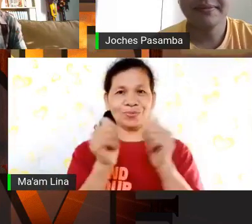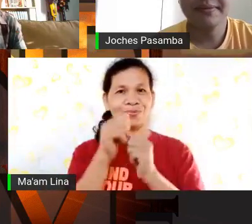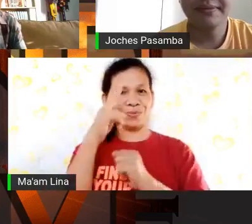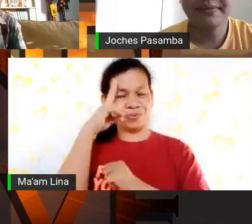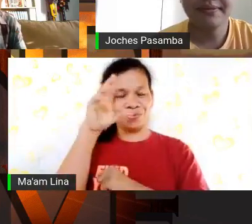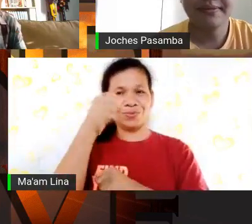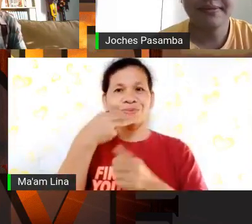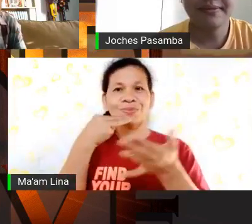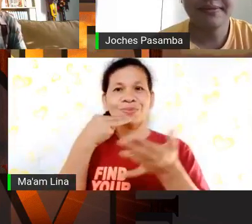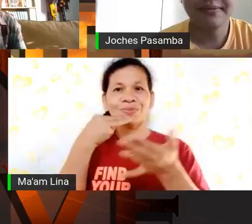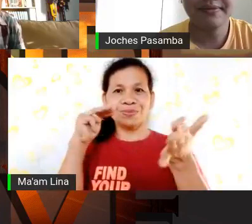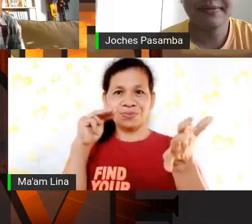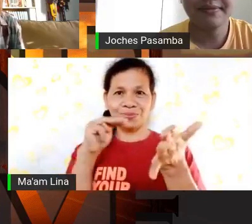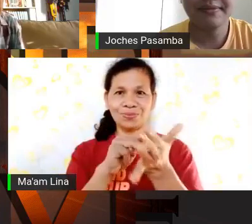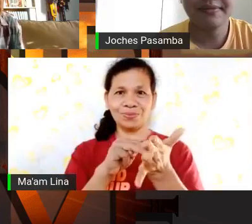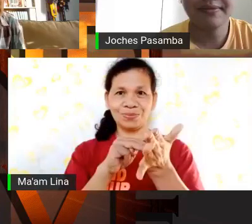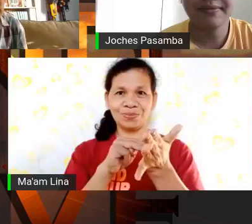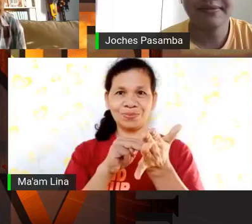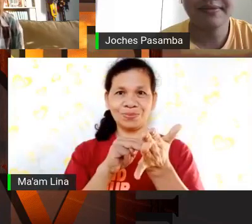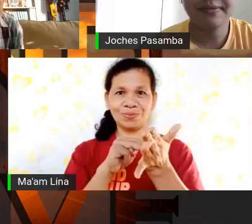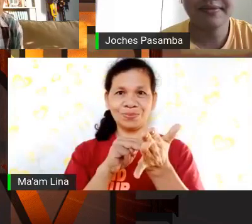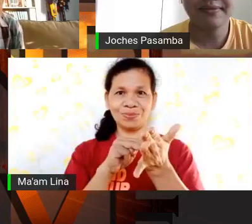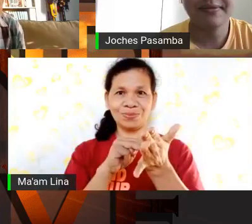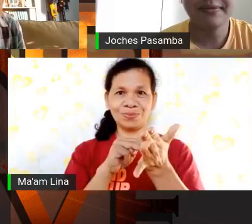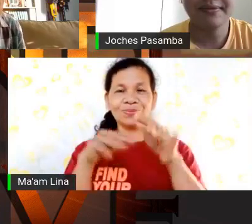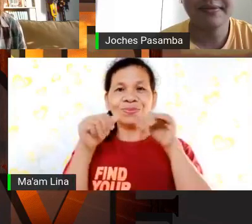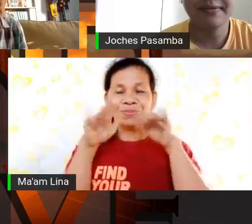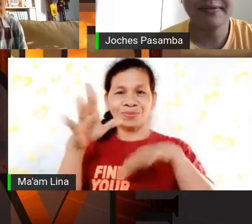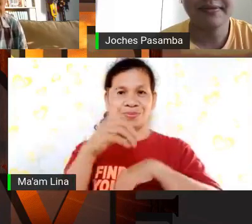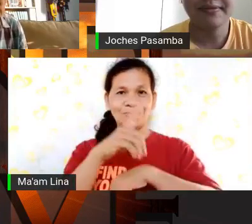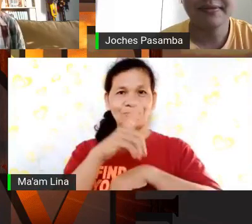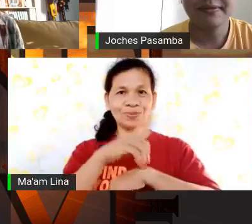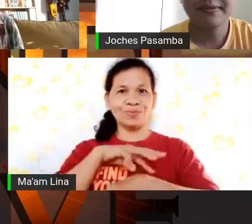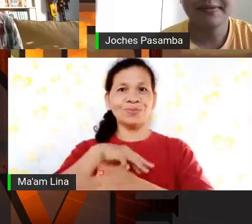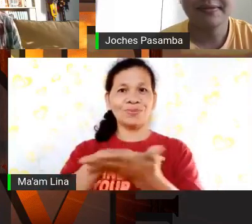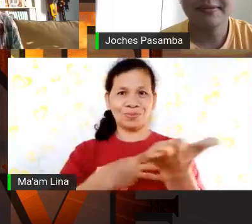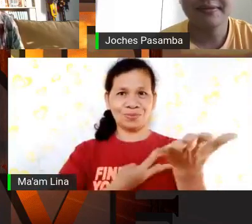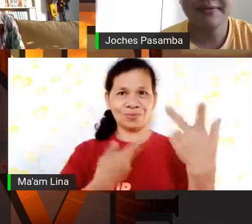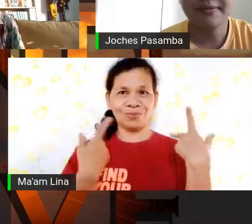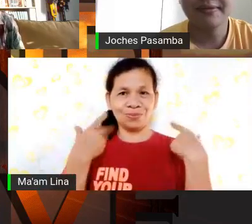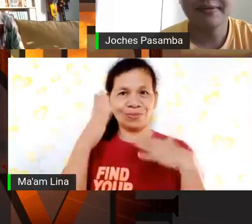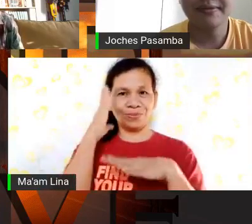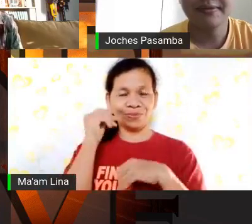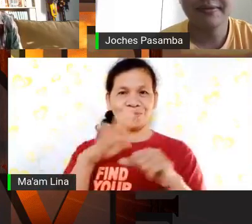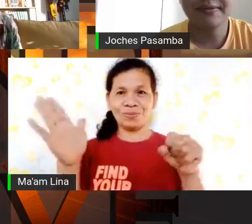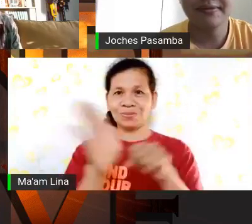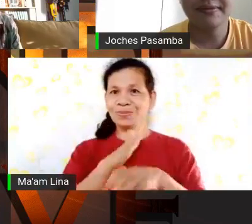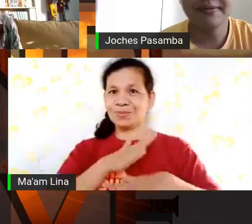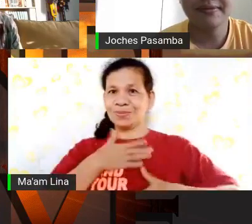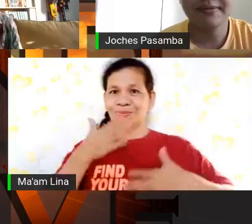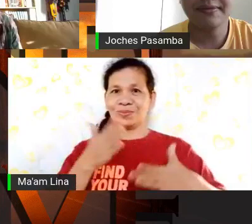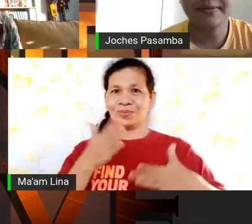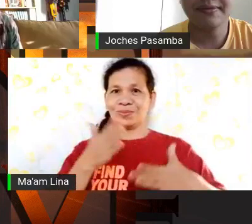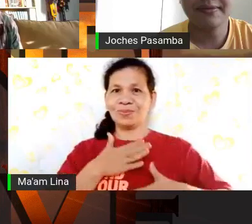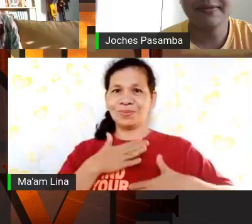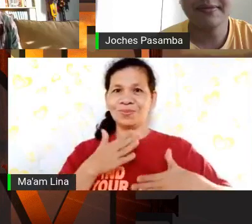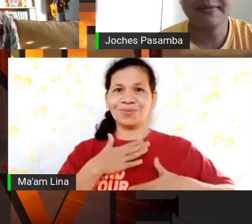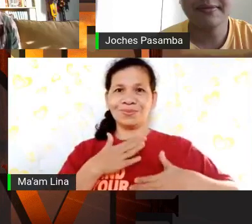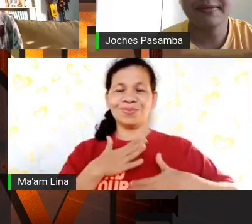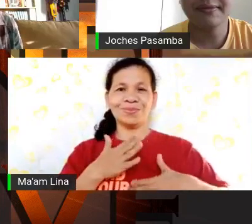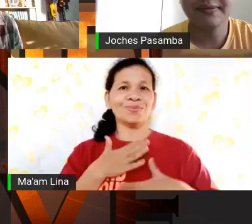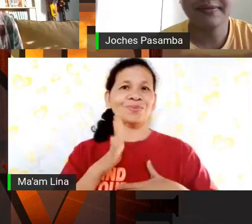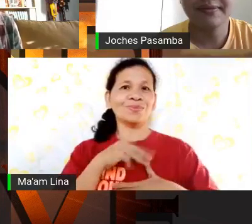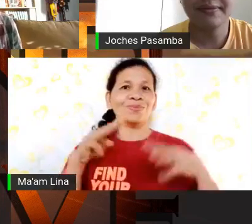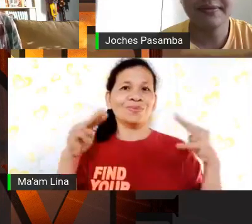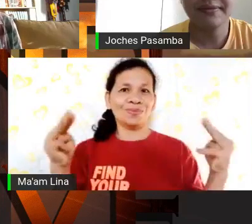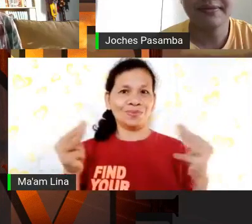At masaganang araw nawa ang maranasan ng bawat isa sa atin, punong-puno ng kasiglahan, punong-puno ng inspirasyon,